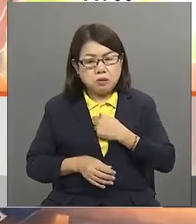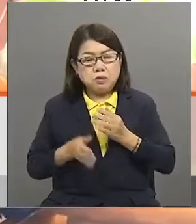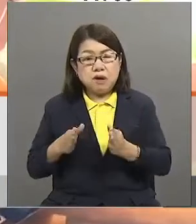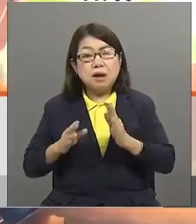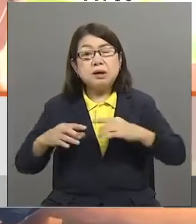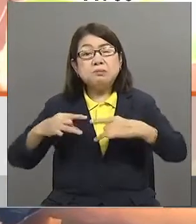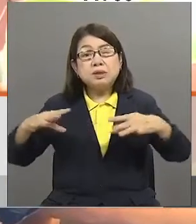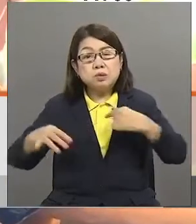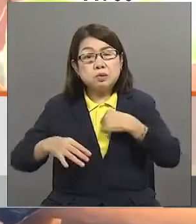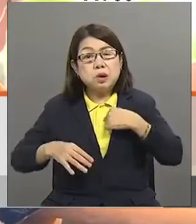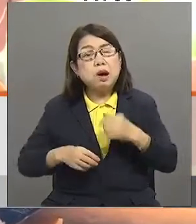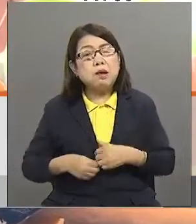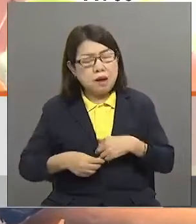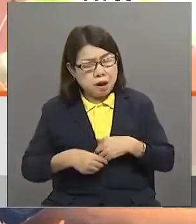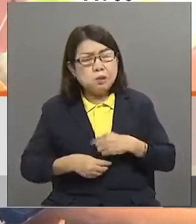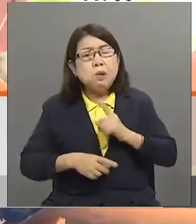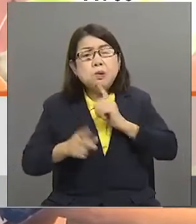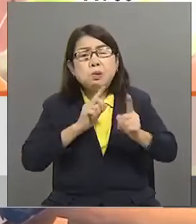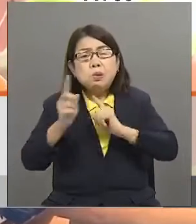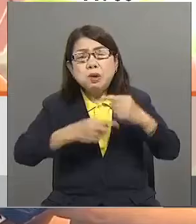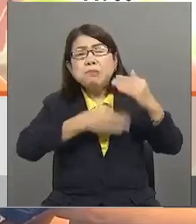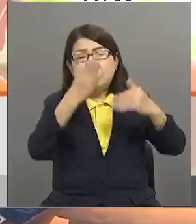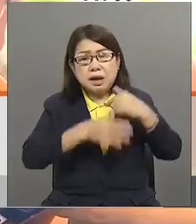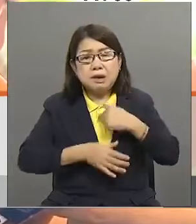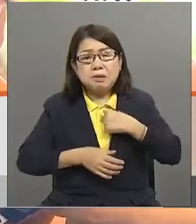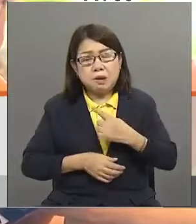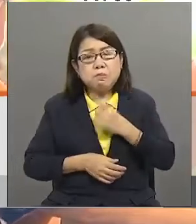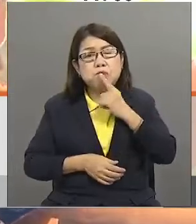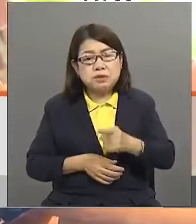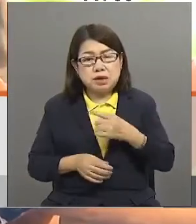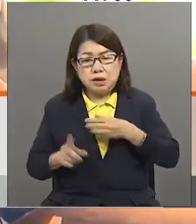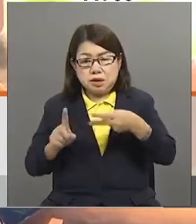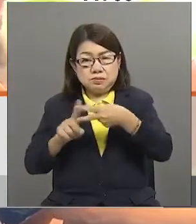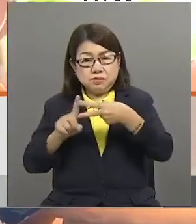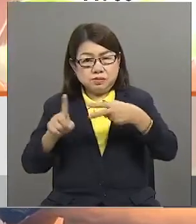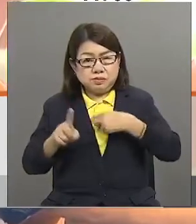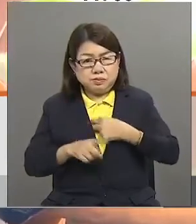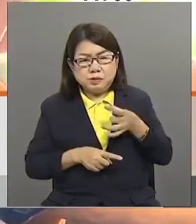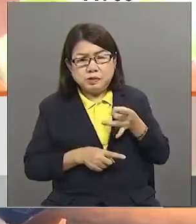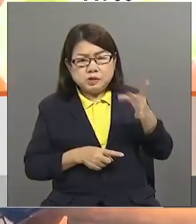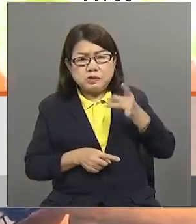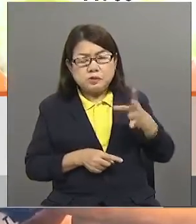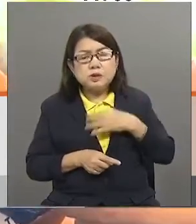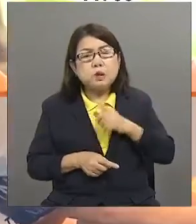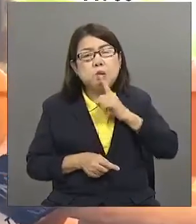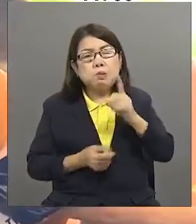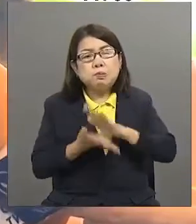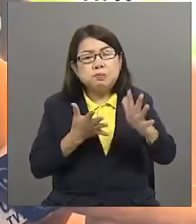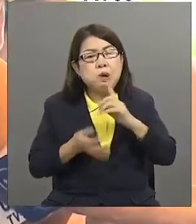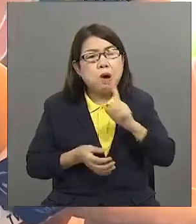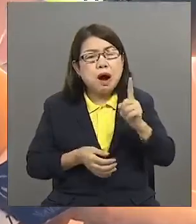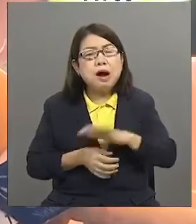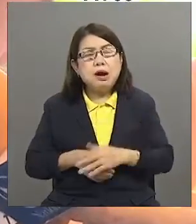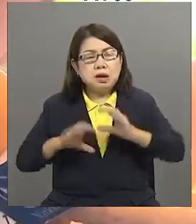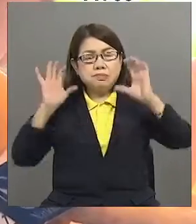ที่สร้างสรรค์นะครับผมยืนยันว่าพรรคอนาคตใหม่ไม่ได้จะตีรวนนะครับรัฐบาลอย่างแน่นอนนะครับแต่ว่านโยบาย